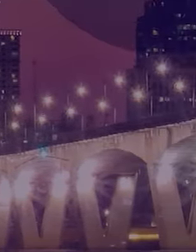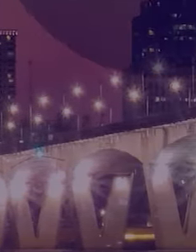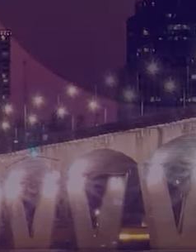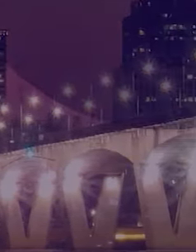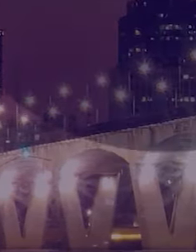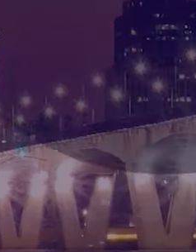n